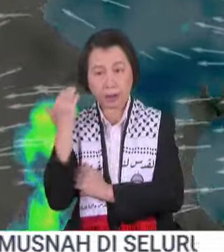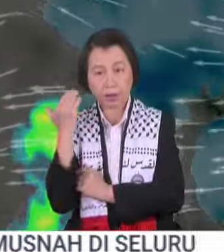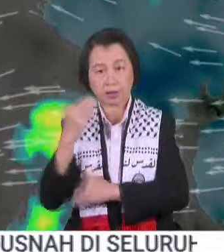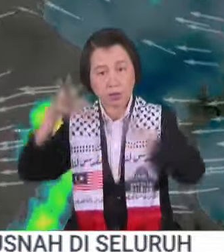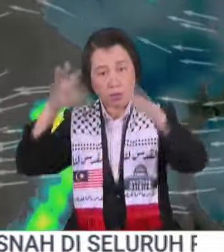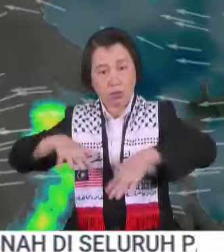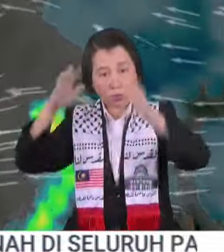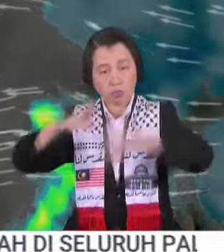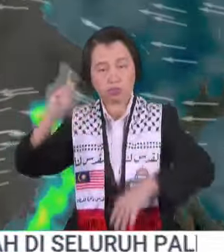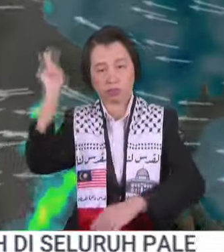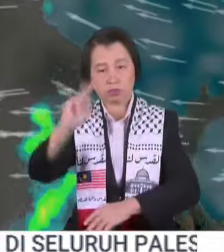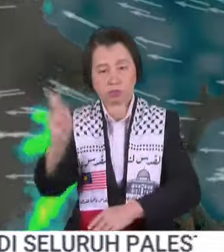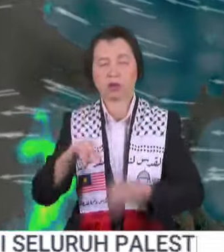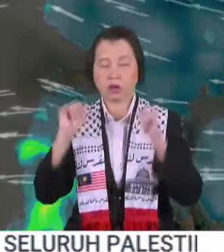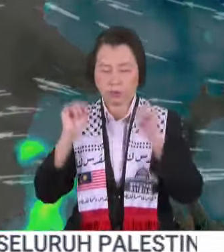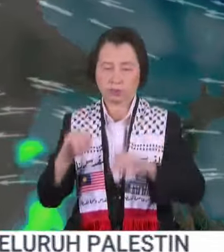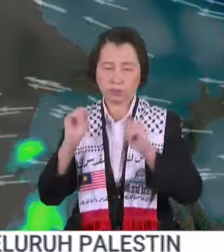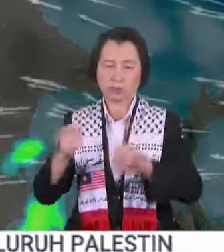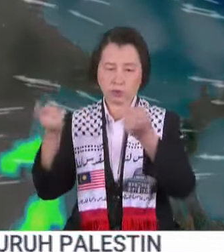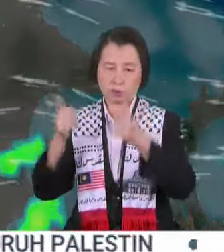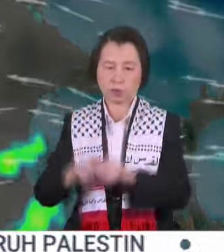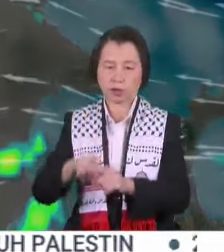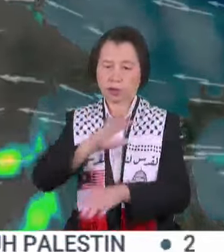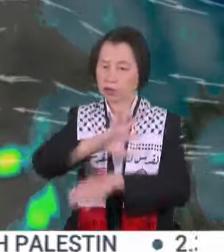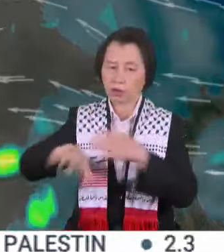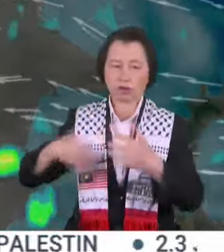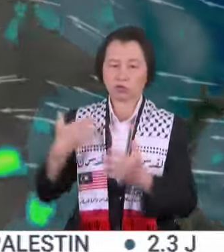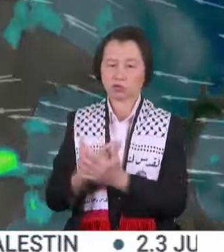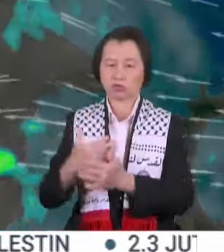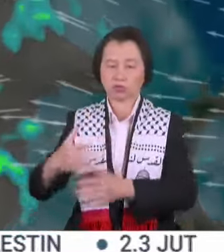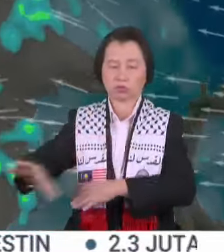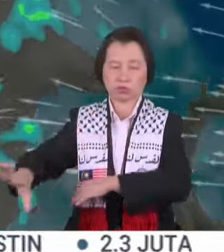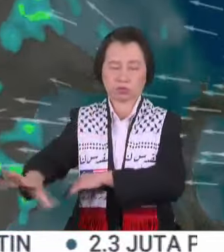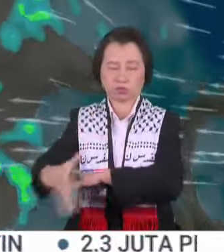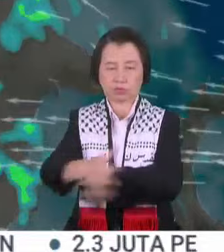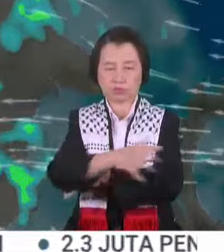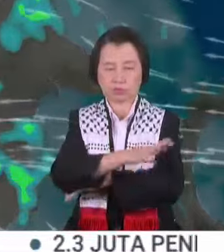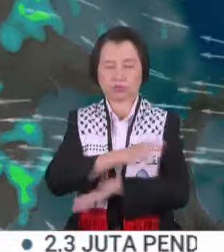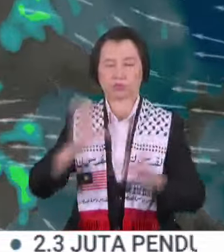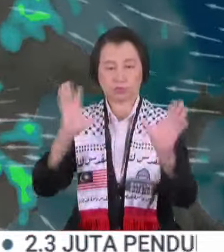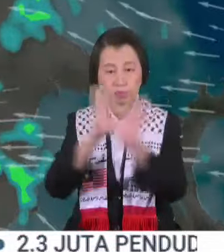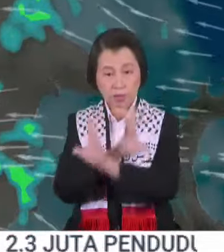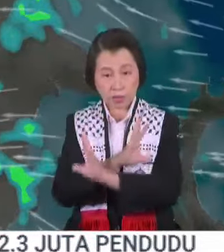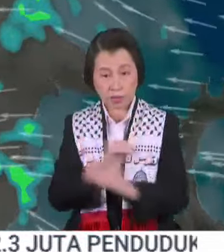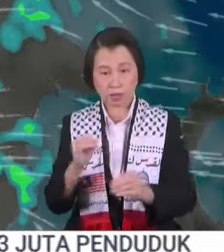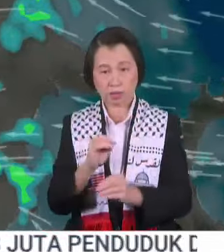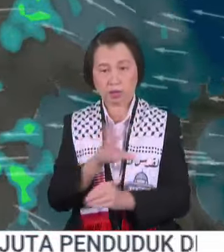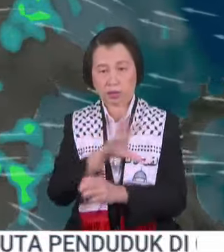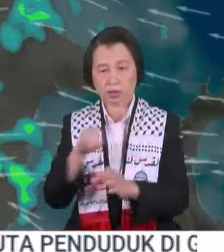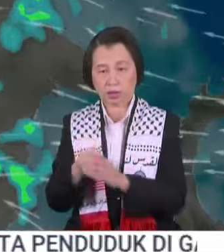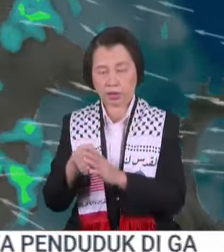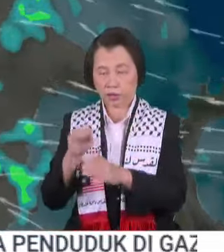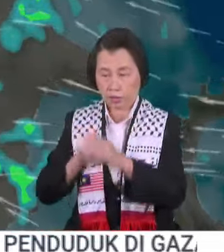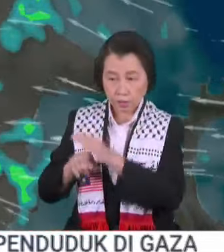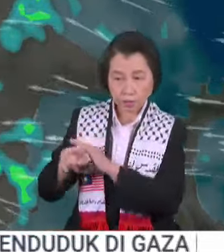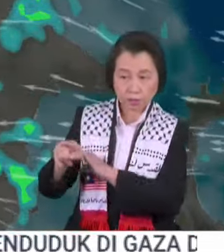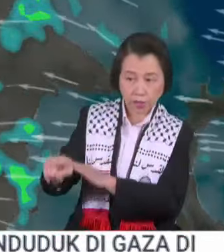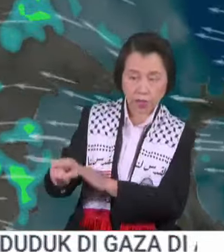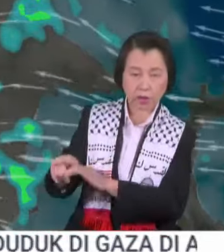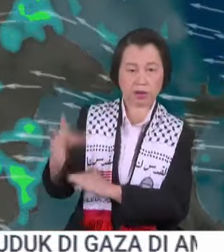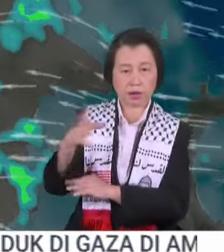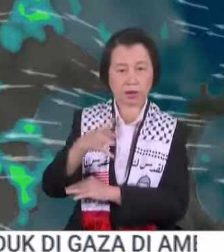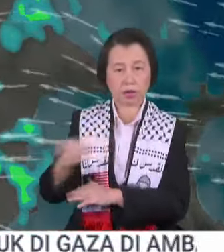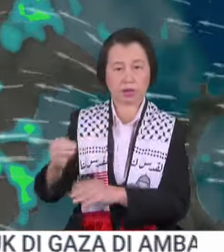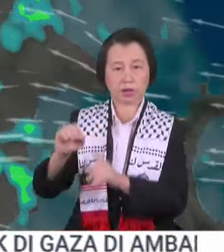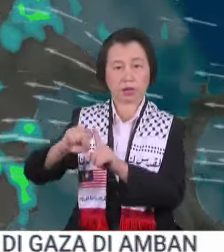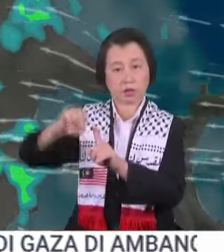dan petir dijangkakan boleh berlaku di hampir keseluruhan bahagian di negeri Sarawak, juga melibatkan bahagian pedalaman serta